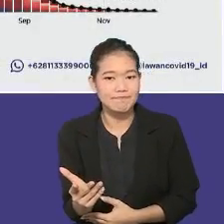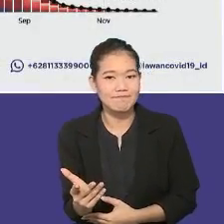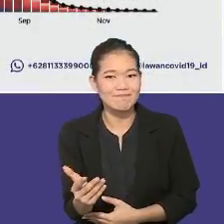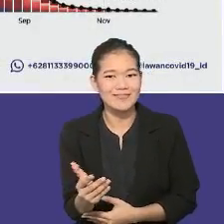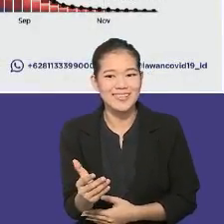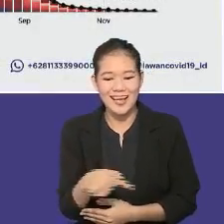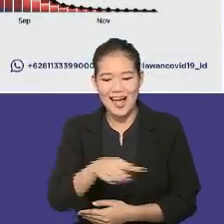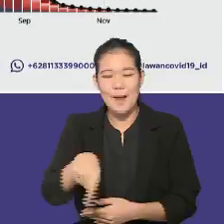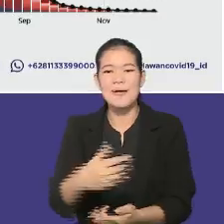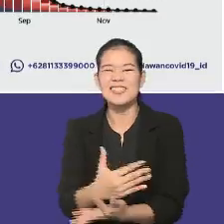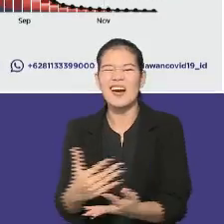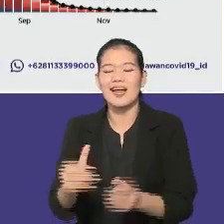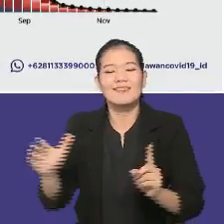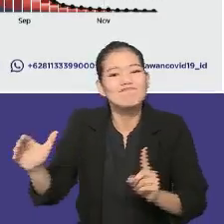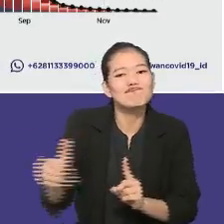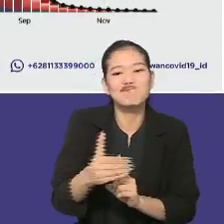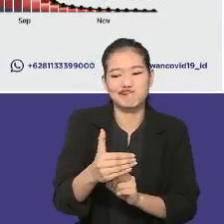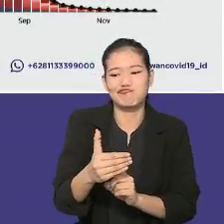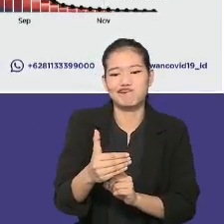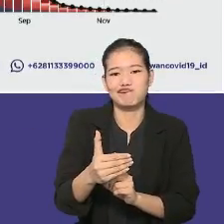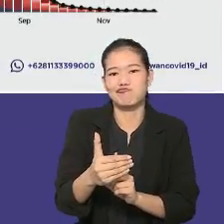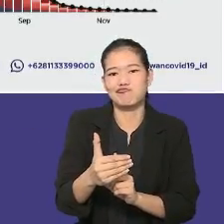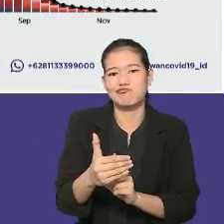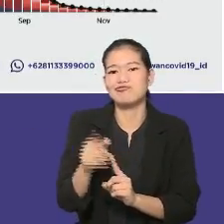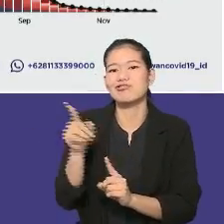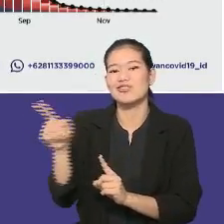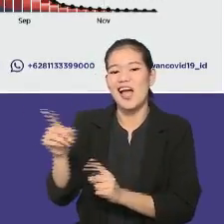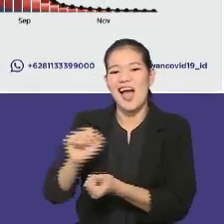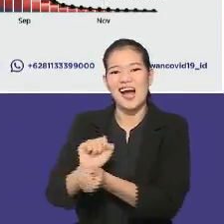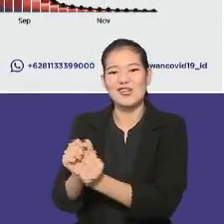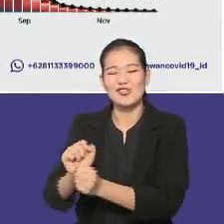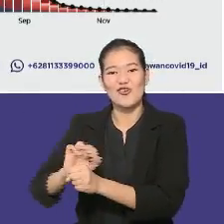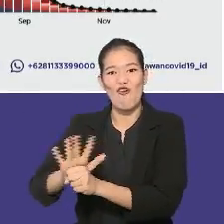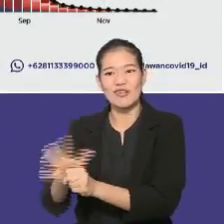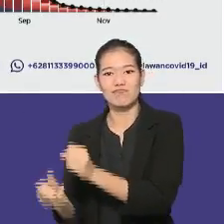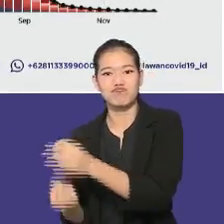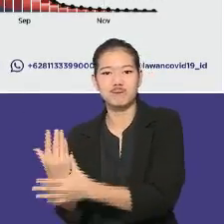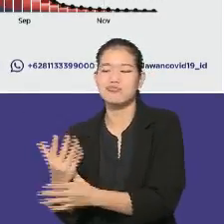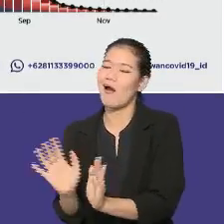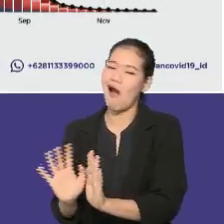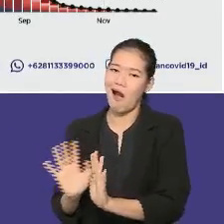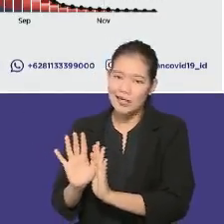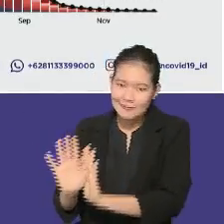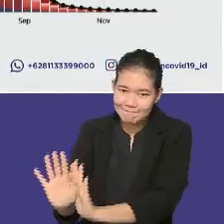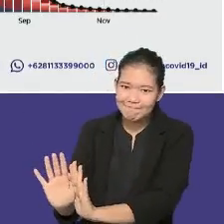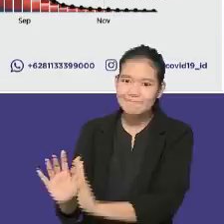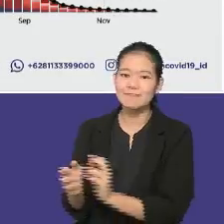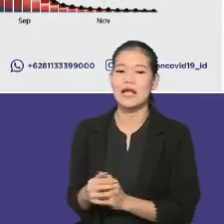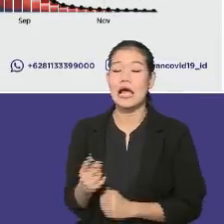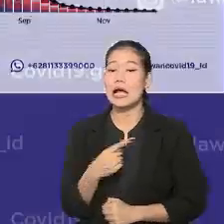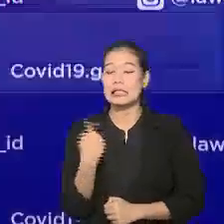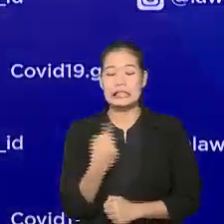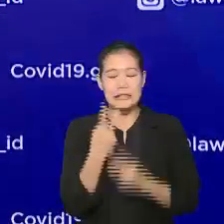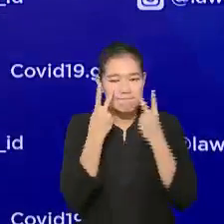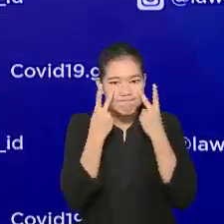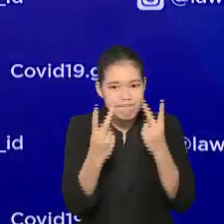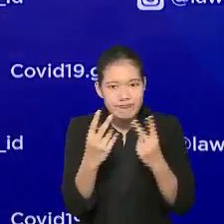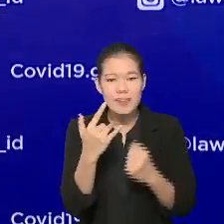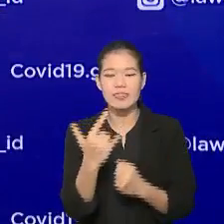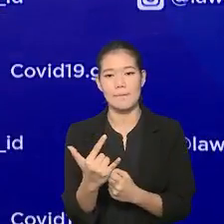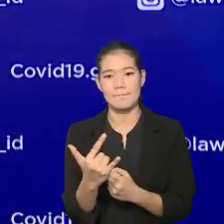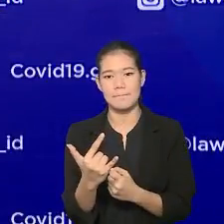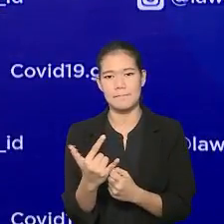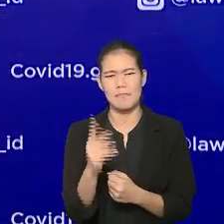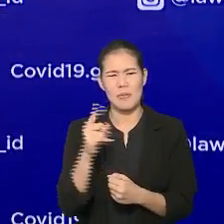untuk melindungi rakyat Indonesia dari potensi meningkatnya kasus COVID-19. Kita tidak boleh lengah,